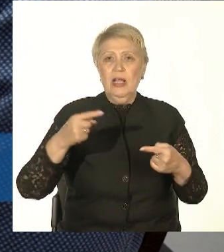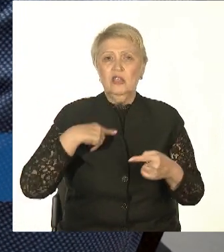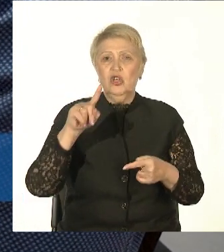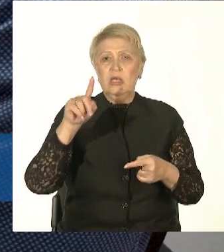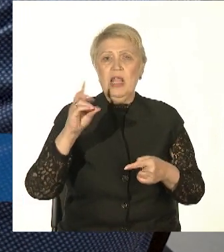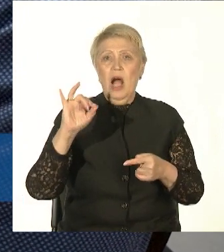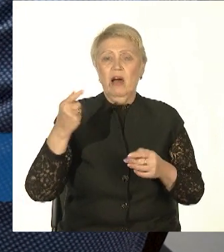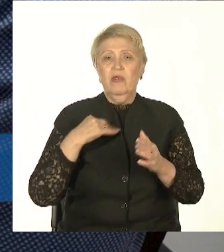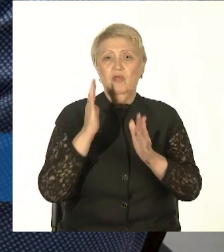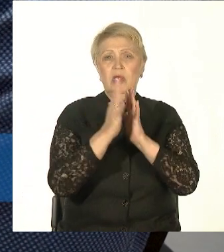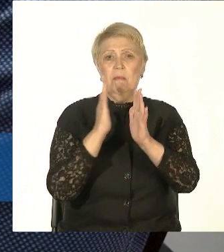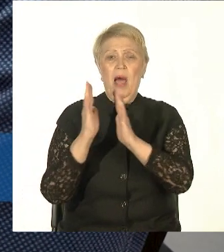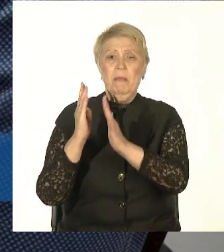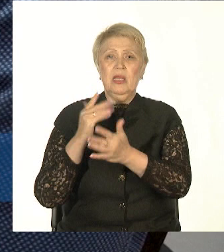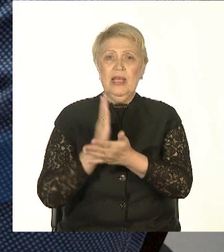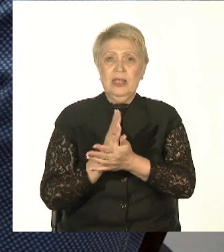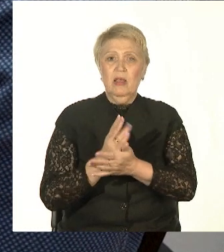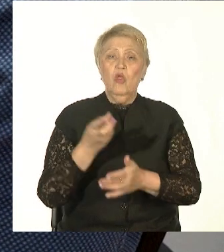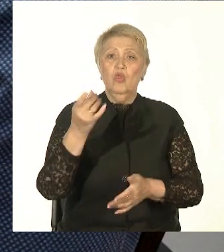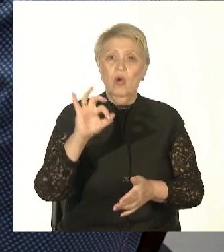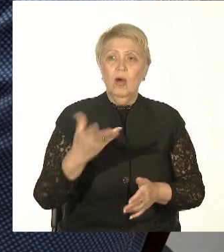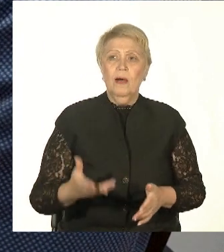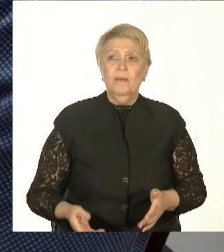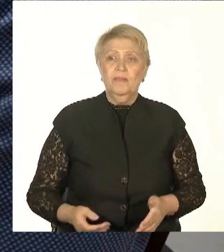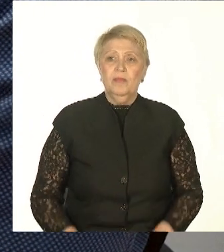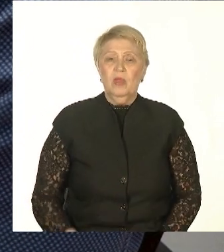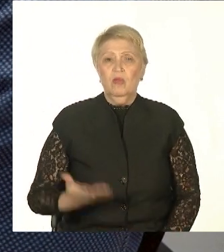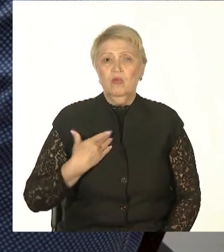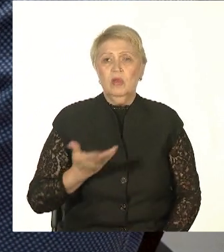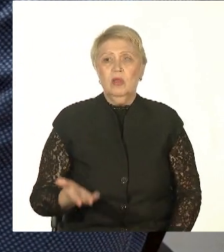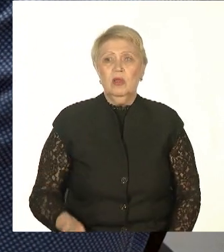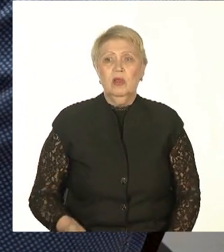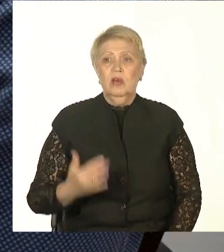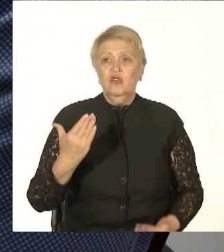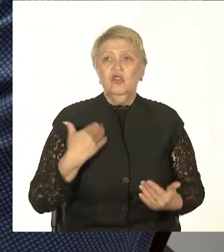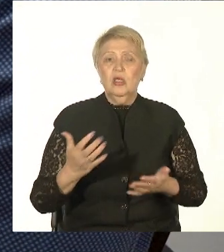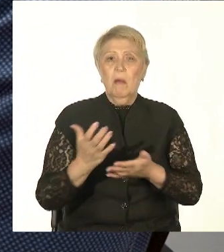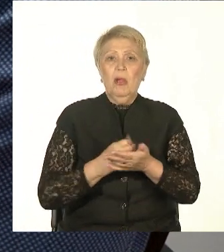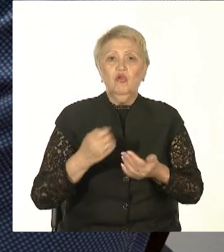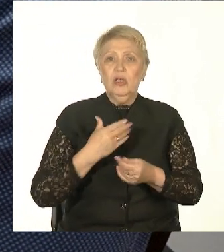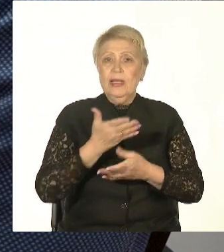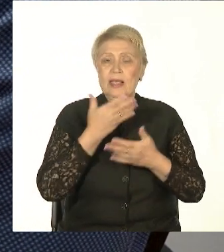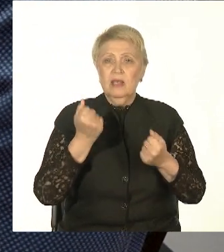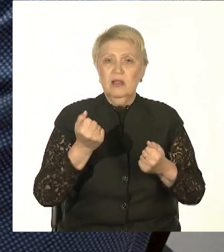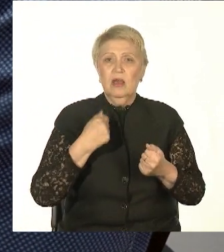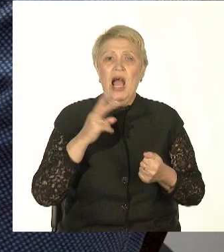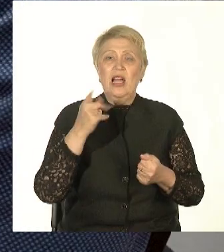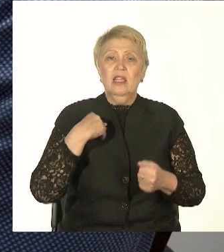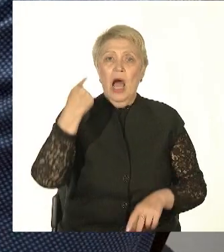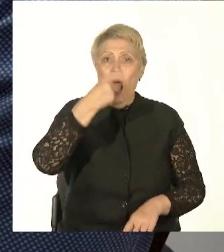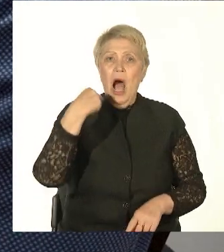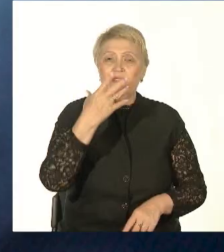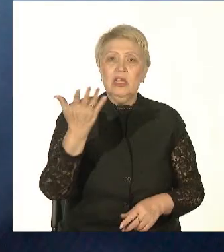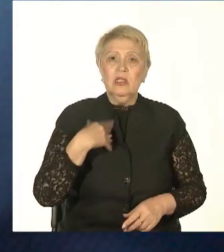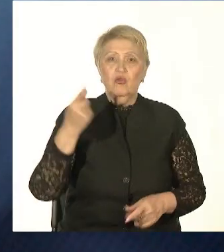как бы лишь бы поставить. Может быть, кто-то по ряду причин не получилось сделать это, именно каких-то авторских идей воплощить